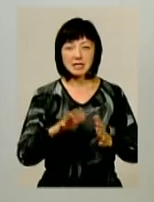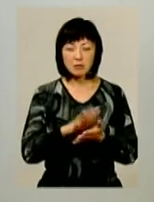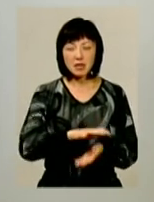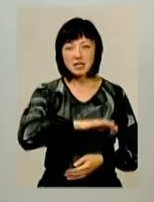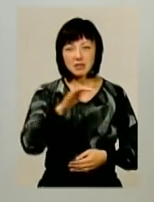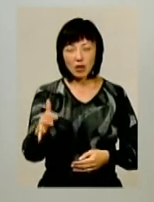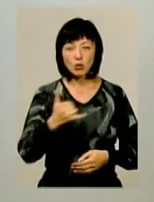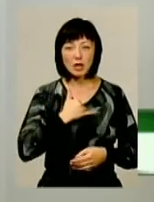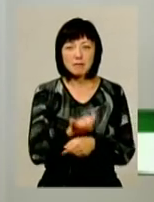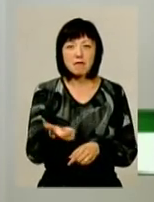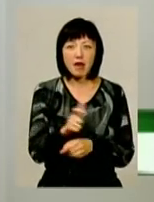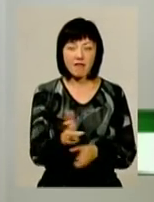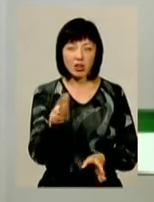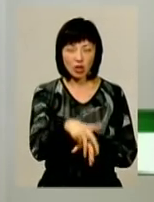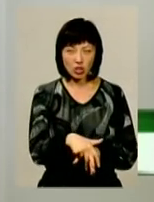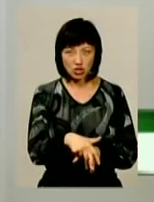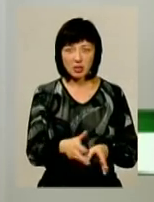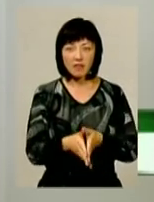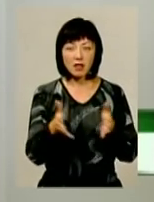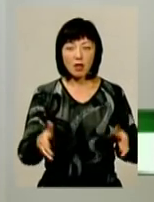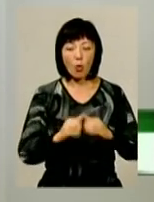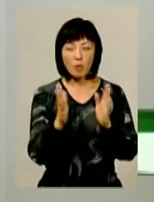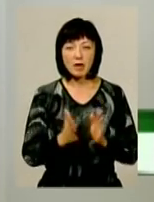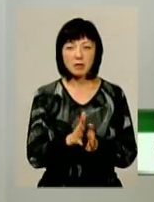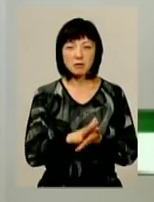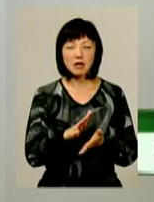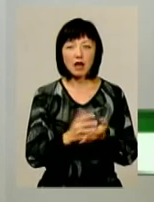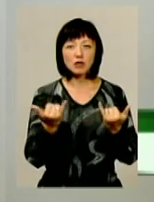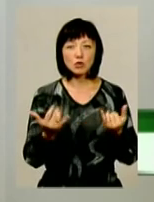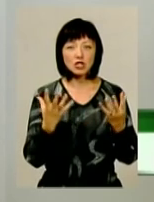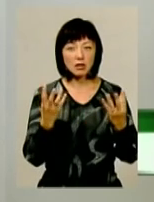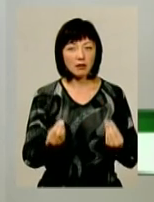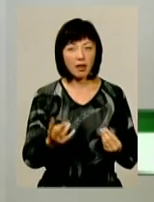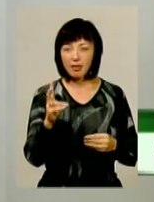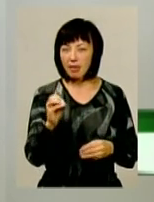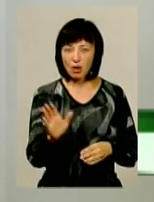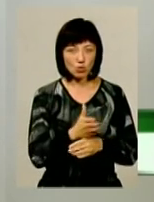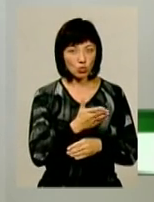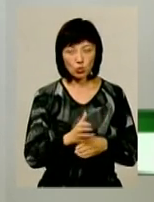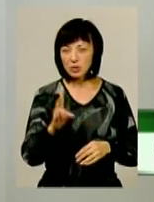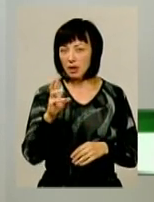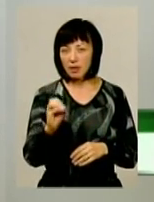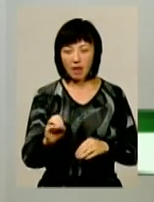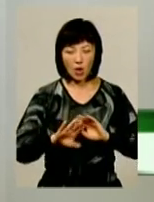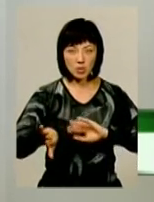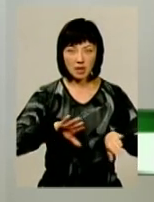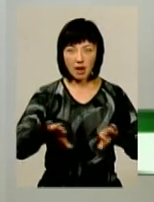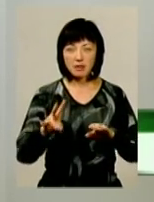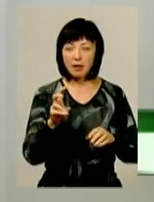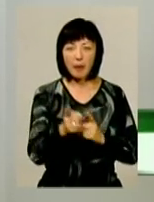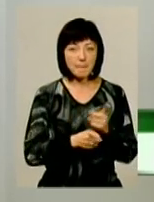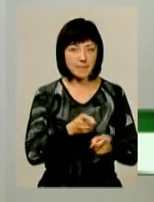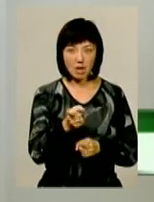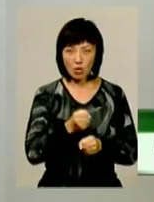нас перевантажені, великий об'єм сміття, який на сьогоднішній день не сортується, не розділяється, не